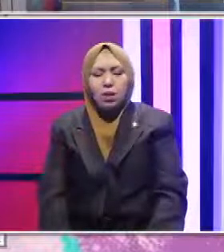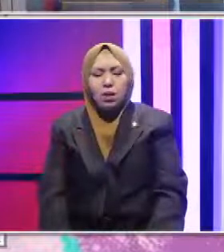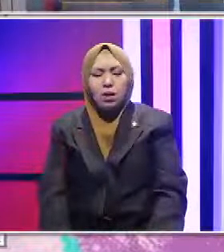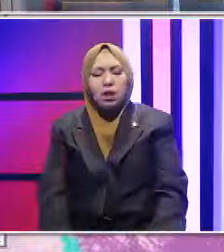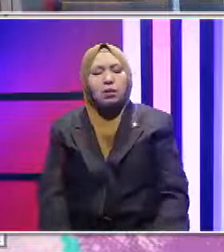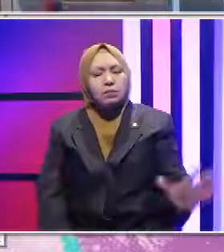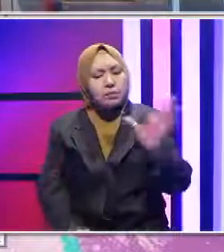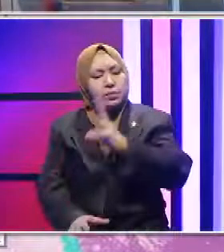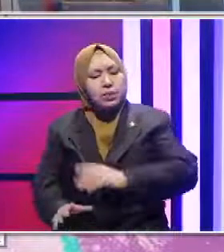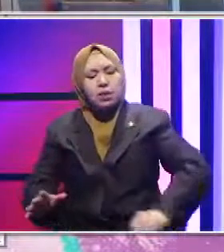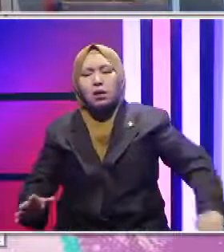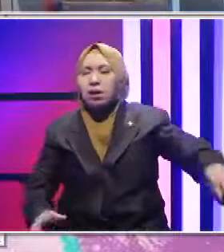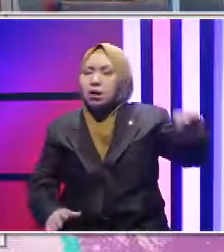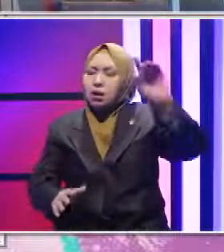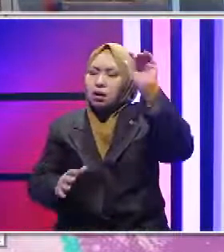وما